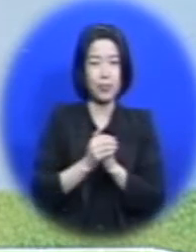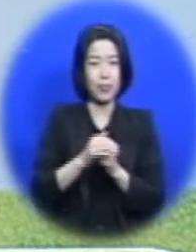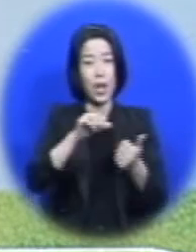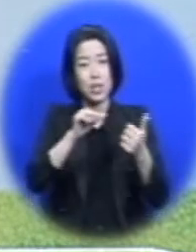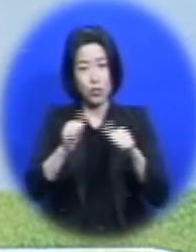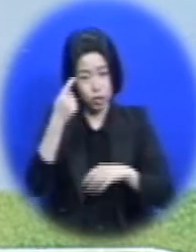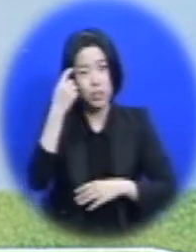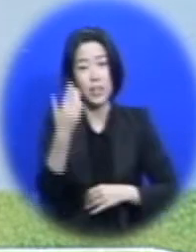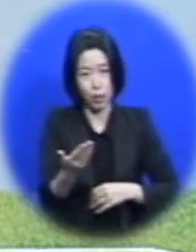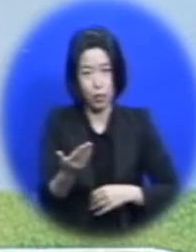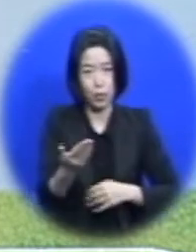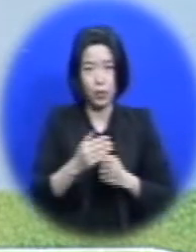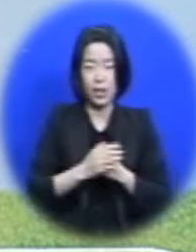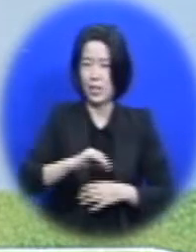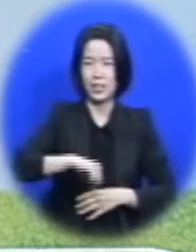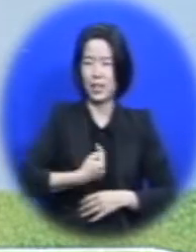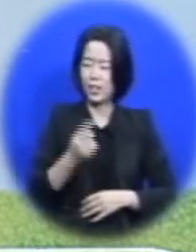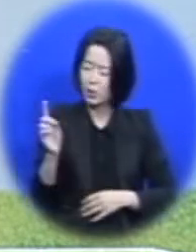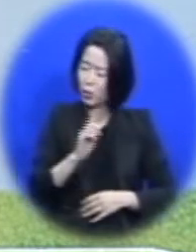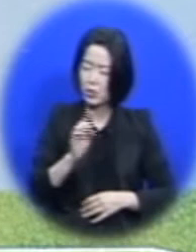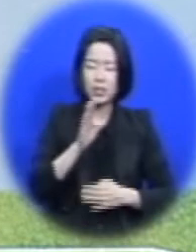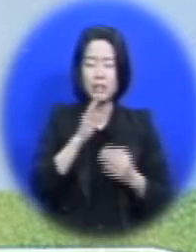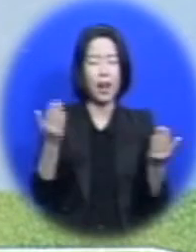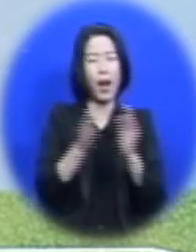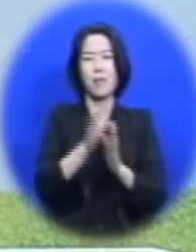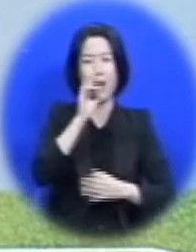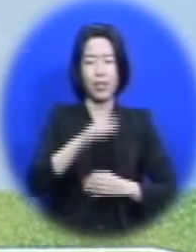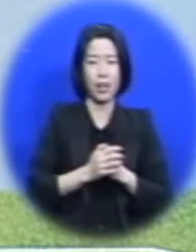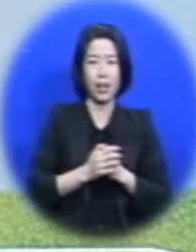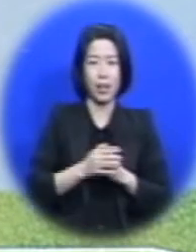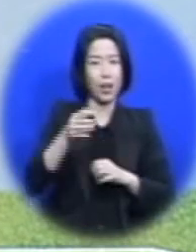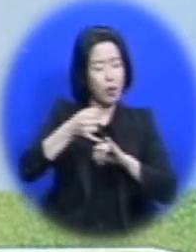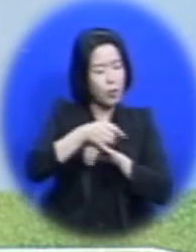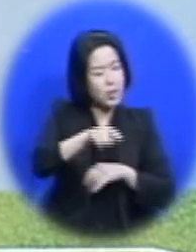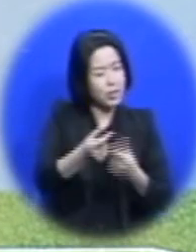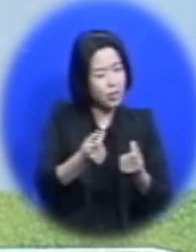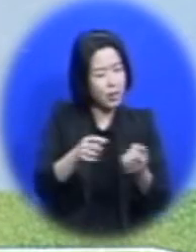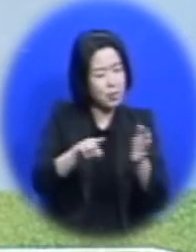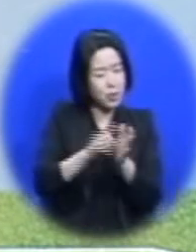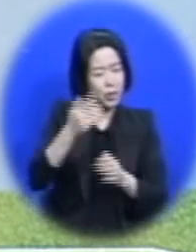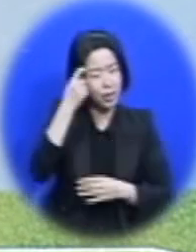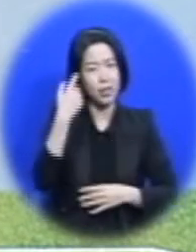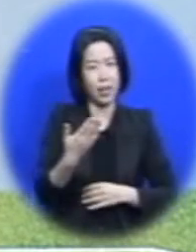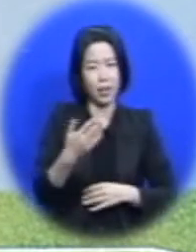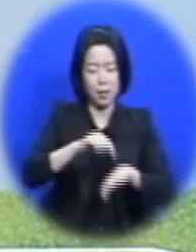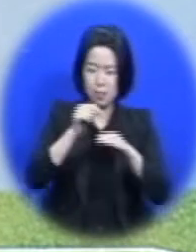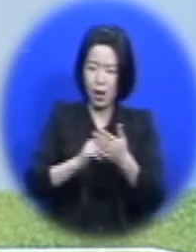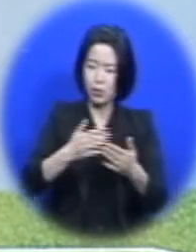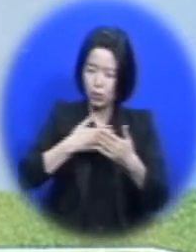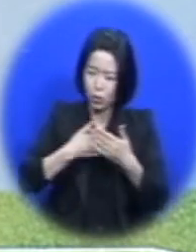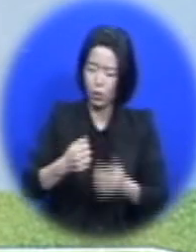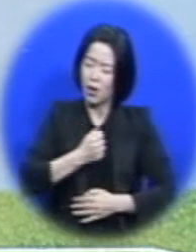죽었냐 고 자기는 도무지 아멘 할 수가 엎드려 꼭 이렇게 믿어야 되나 너무 마음에 두렵기만 하고